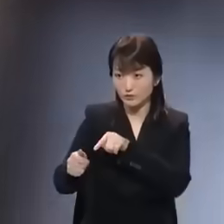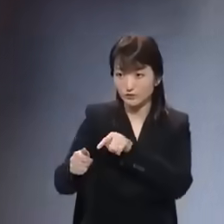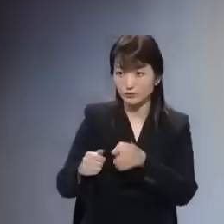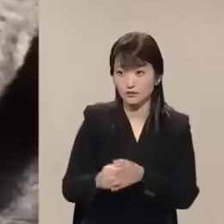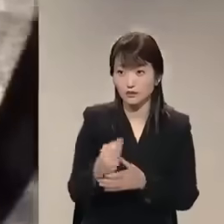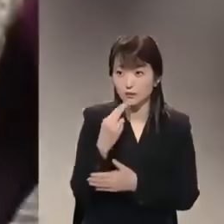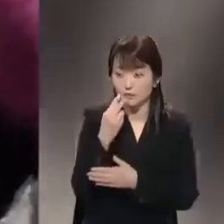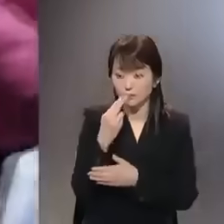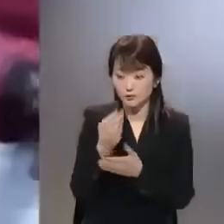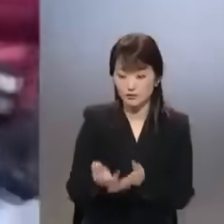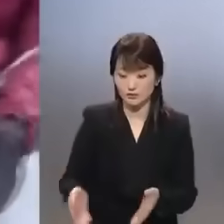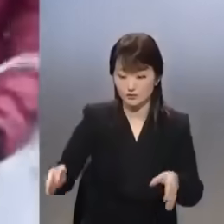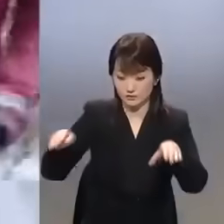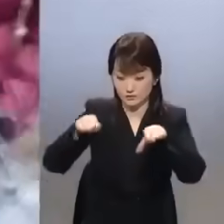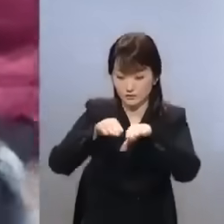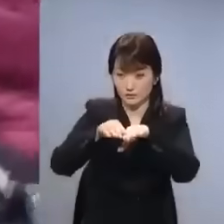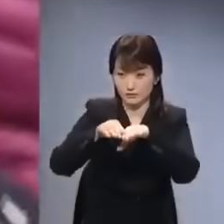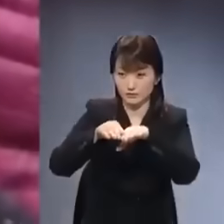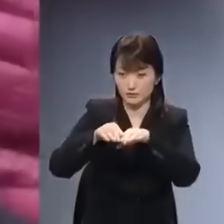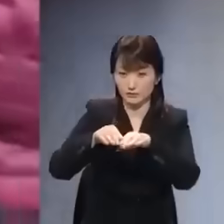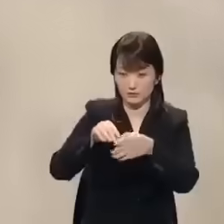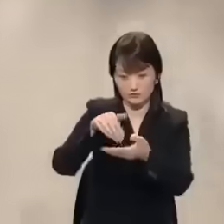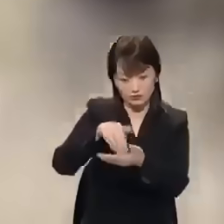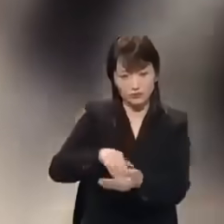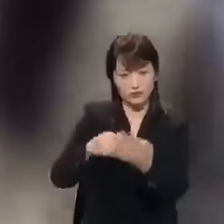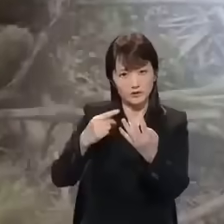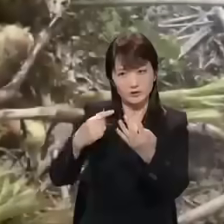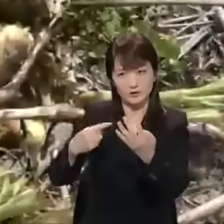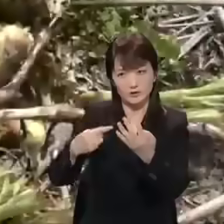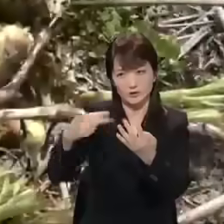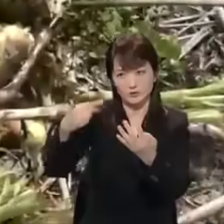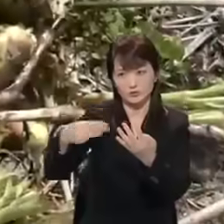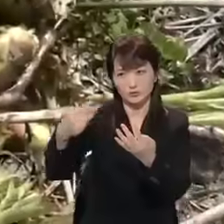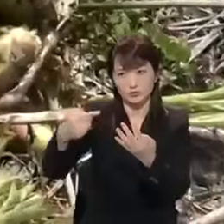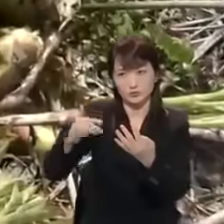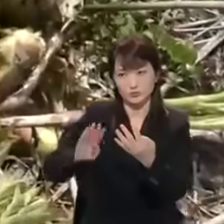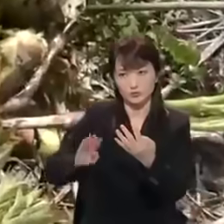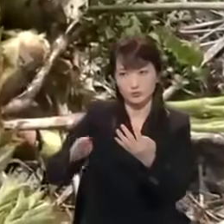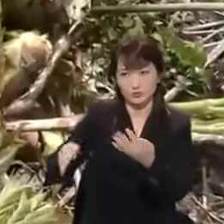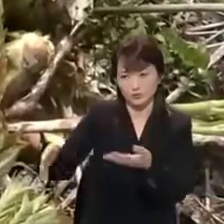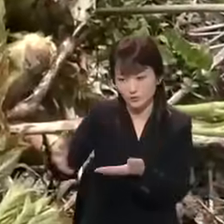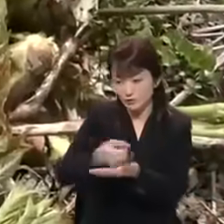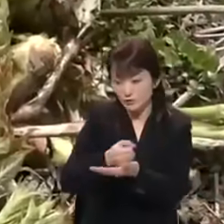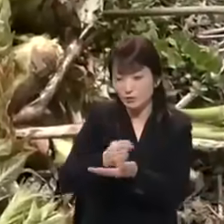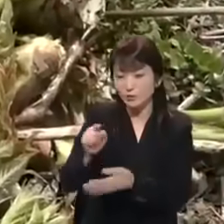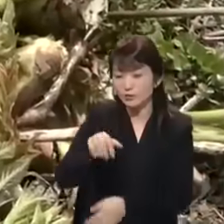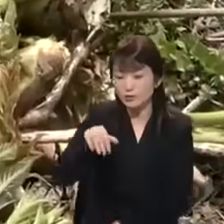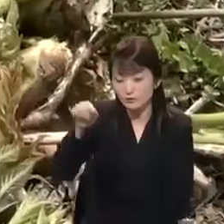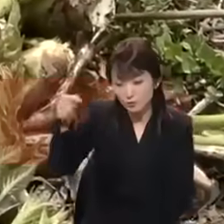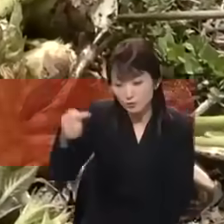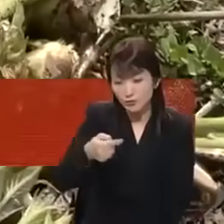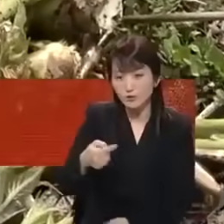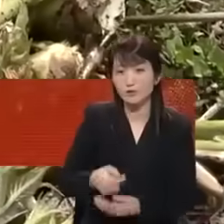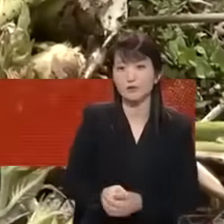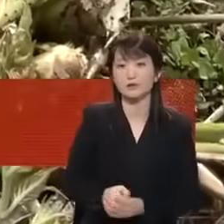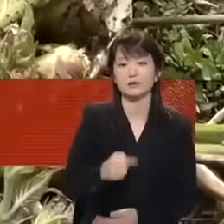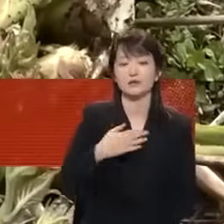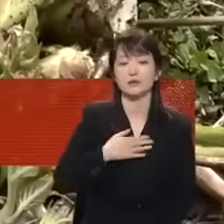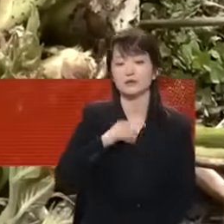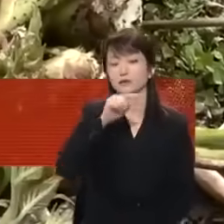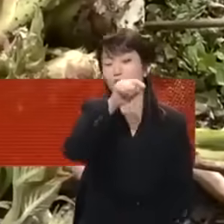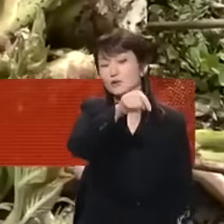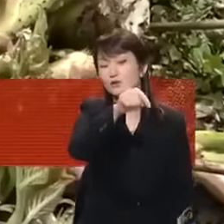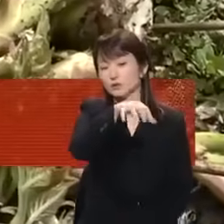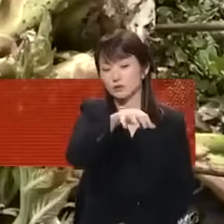비닐 봉자에 3 4kg 두릅이 있었어요 그래서 어디서 오셨냐 그랬더니 아나 윗동네